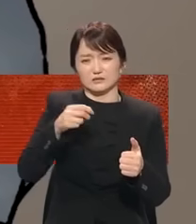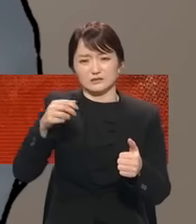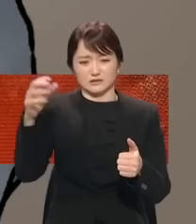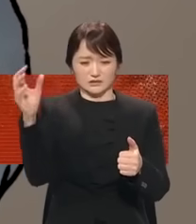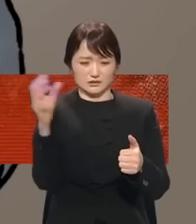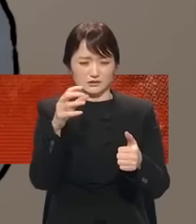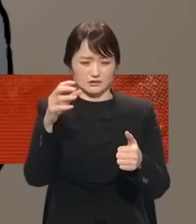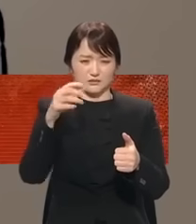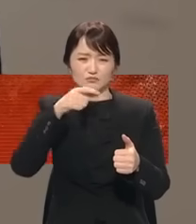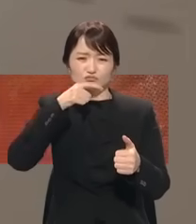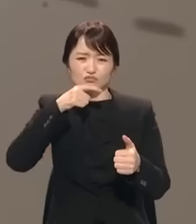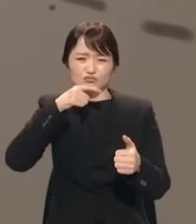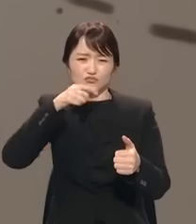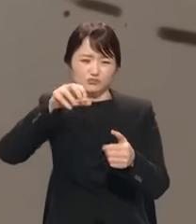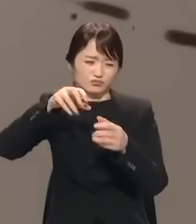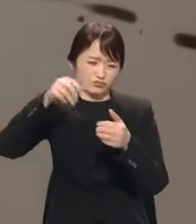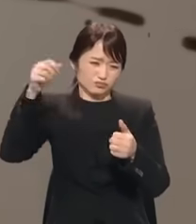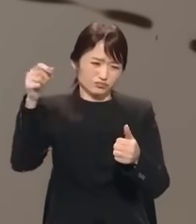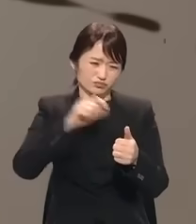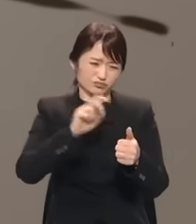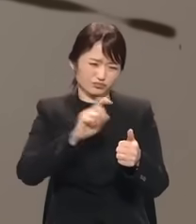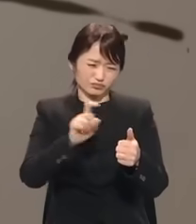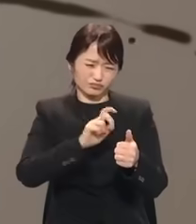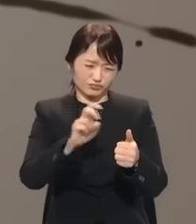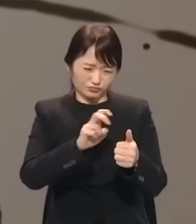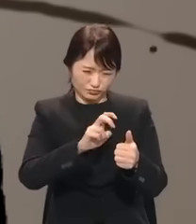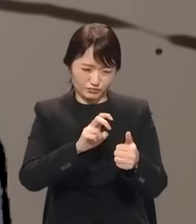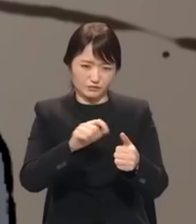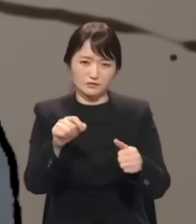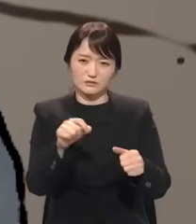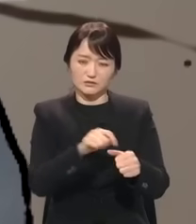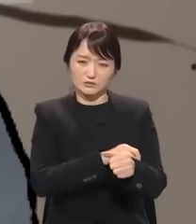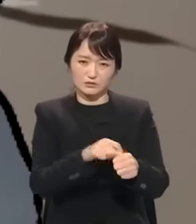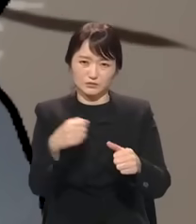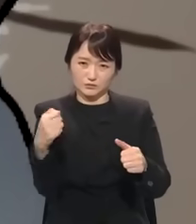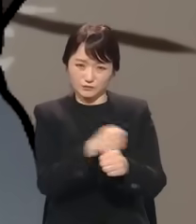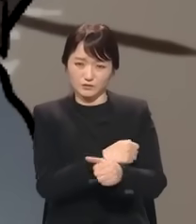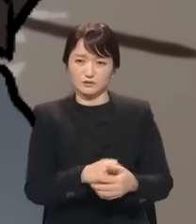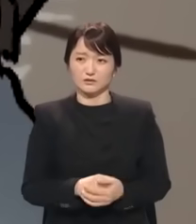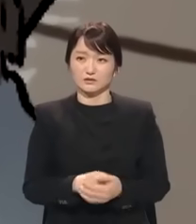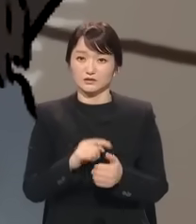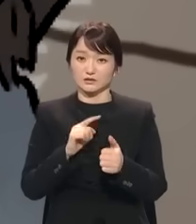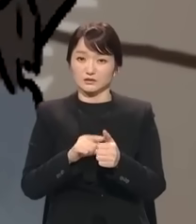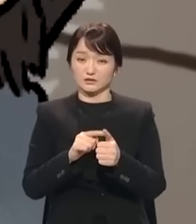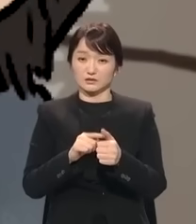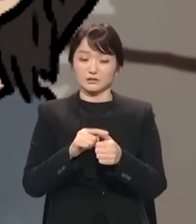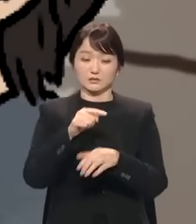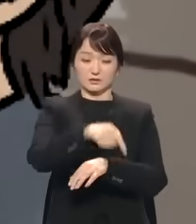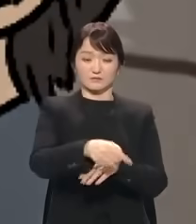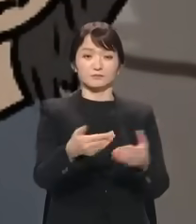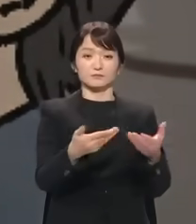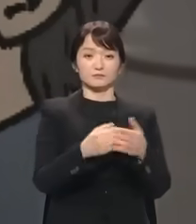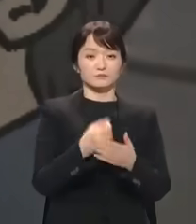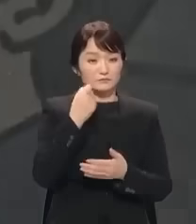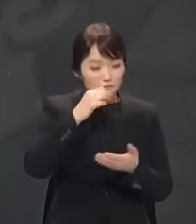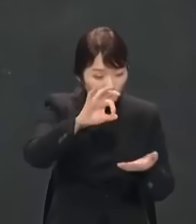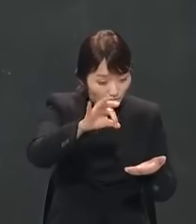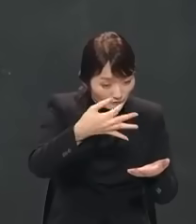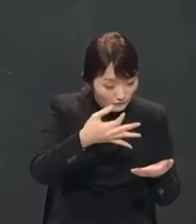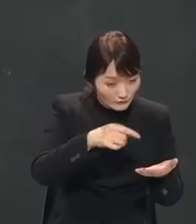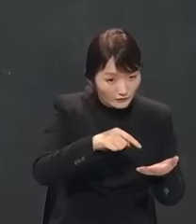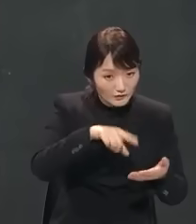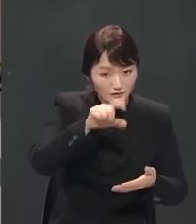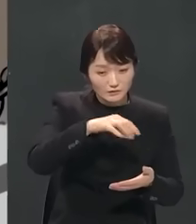뿌리는 이런 이건 다 특수 폭행의 강요 있 거고요 그다음에이 피해자는 또 나가서 이을 했다는데 월급은 다 카드를